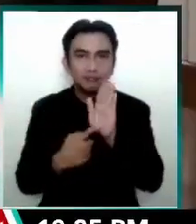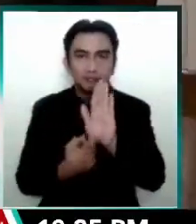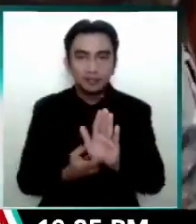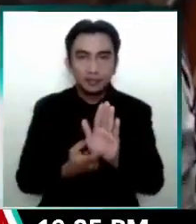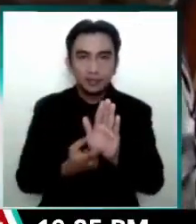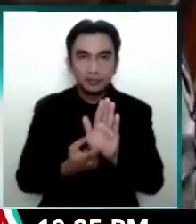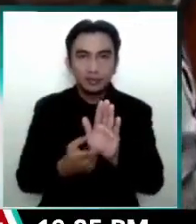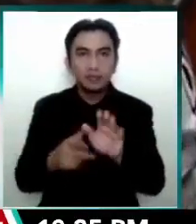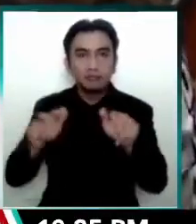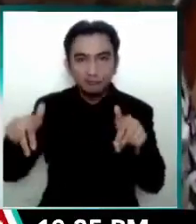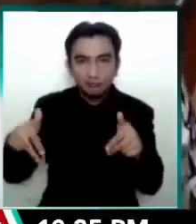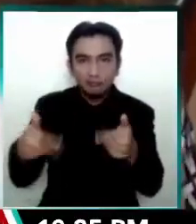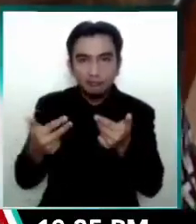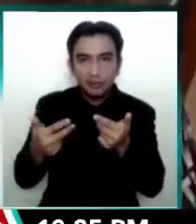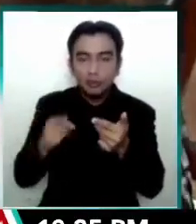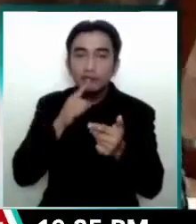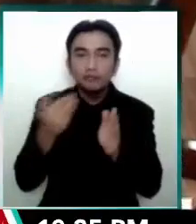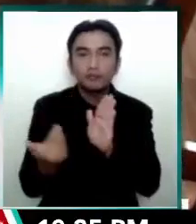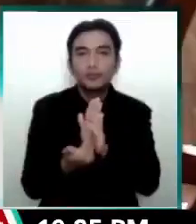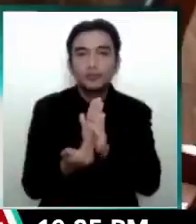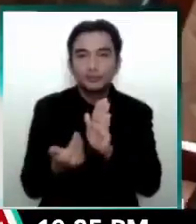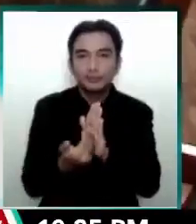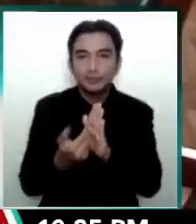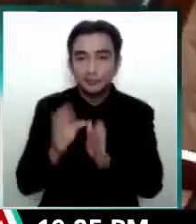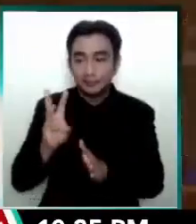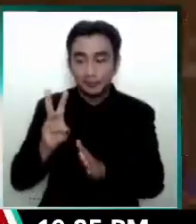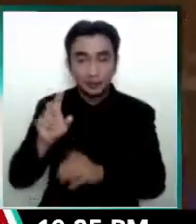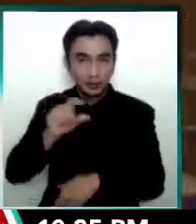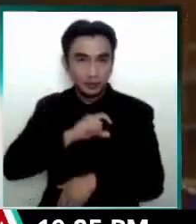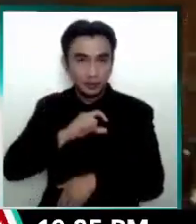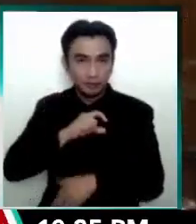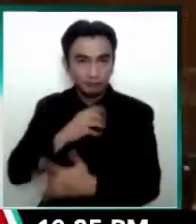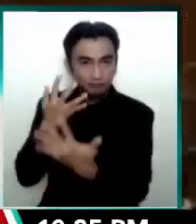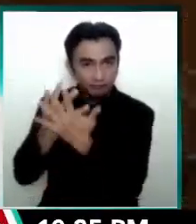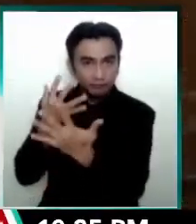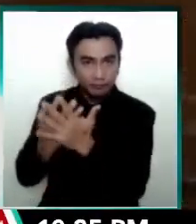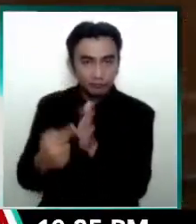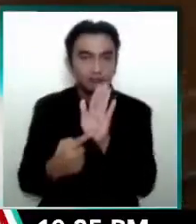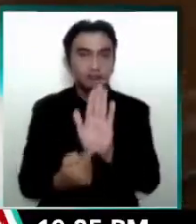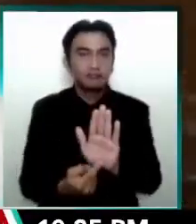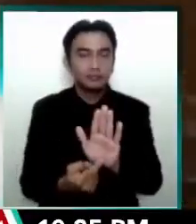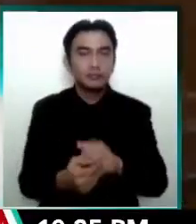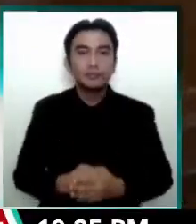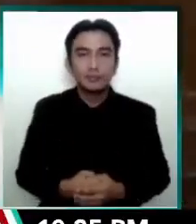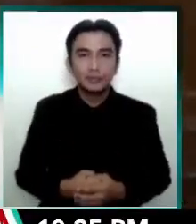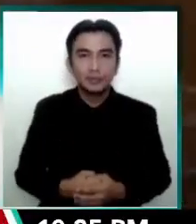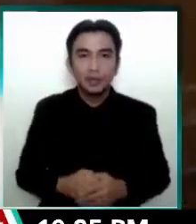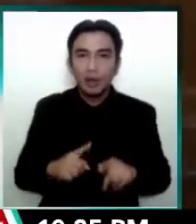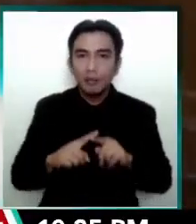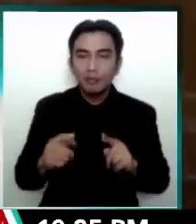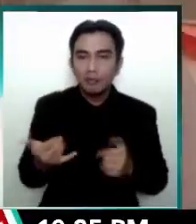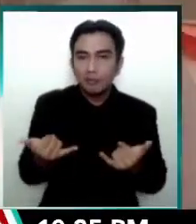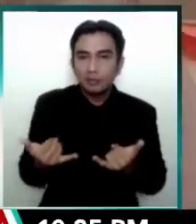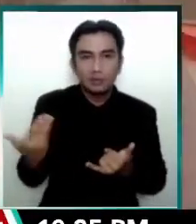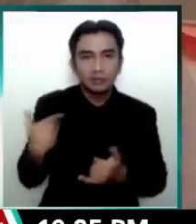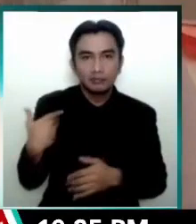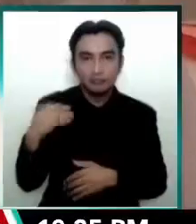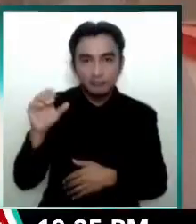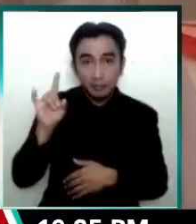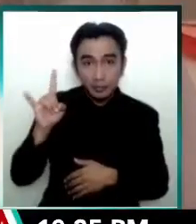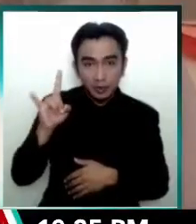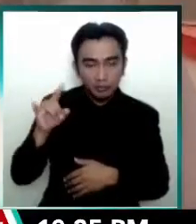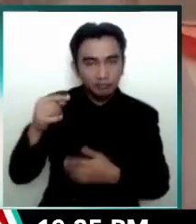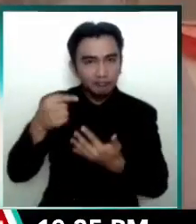call na nakakulong ang 6 na pulis na sangkot sa pamamaril. Gayunman, hindi pa rin inilalabas sa media ang pangalan nila. Kasunod